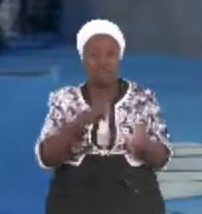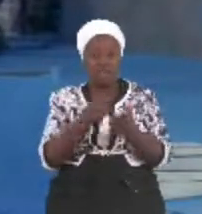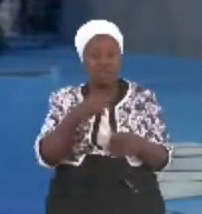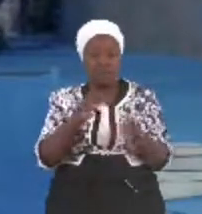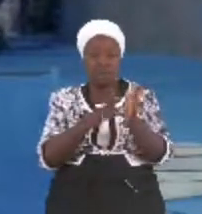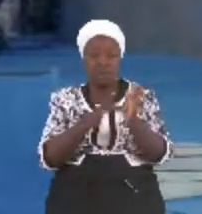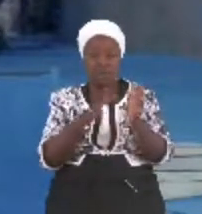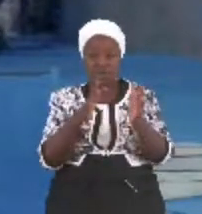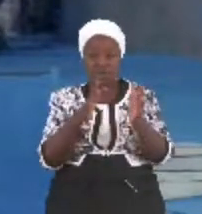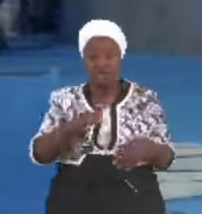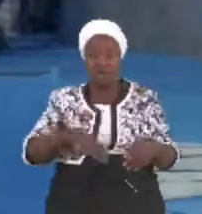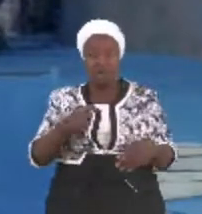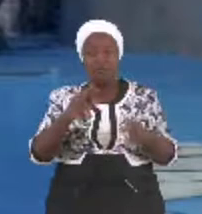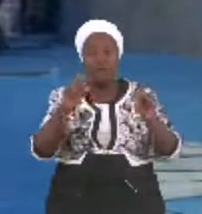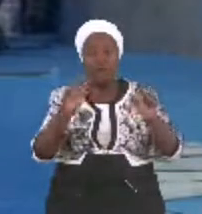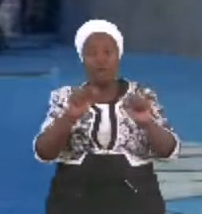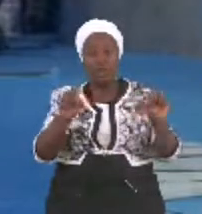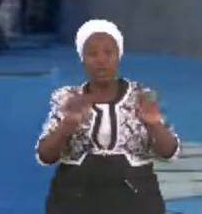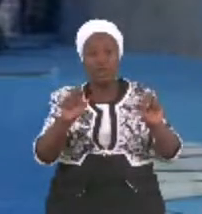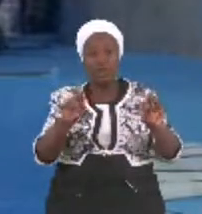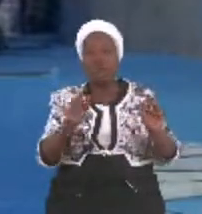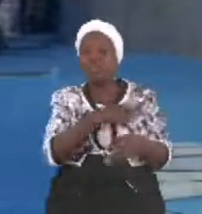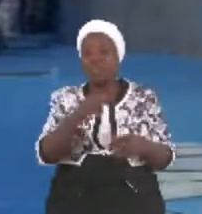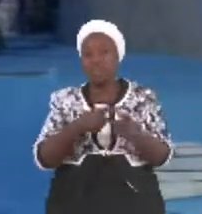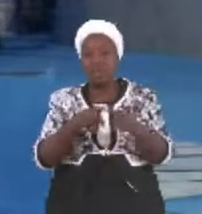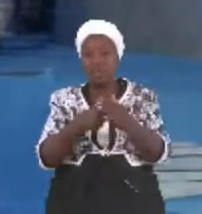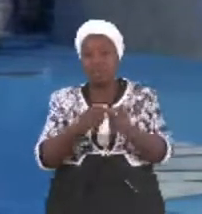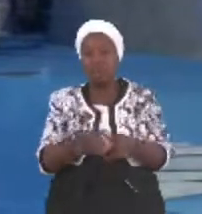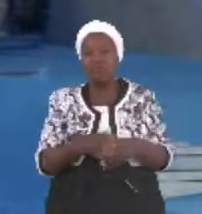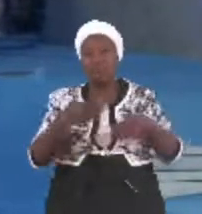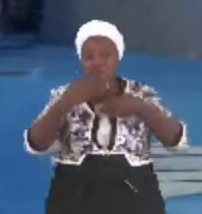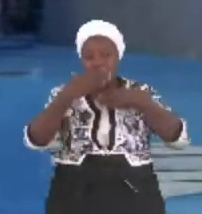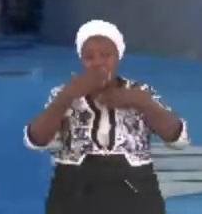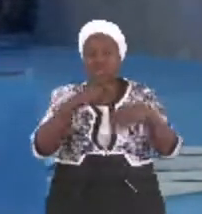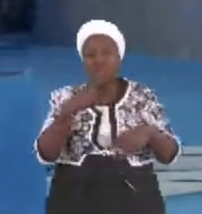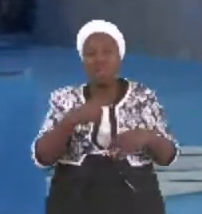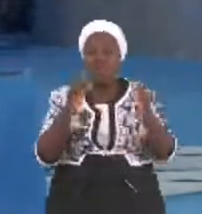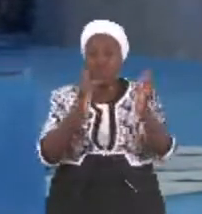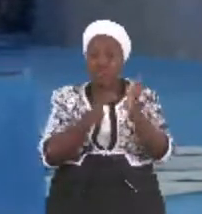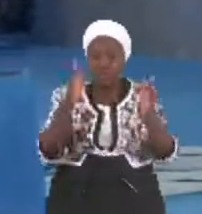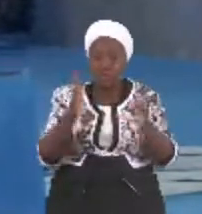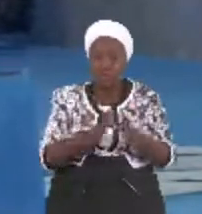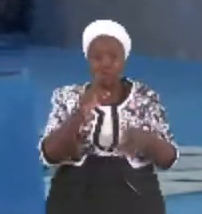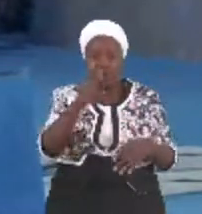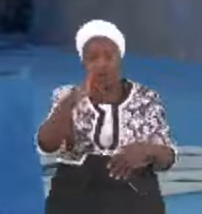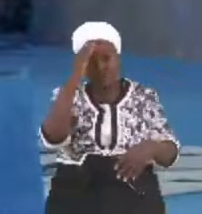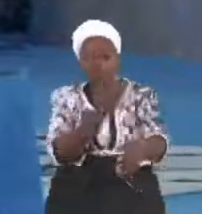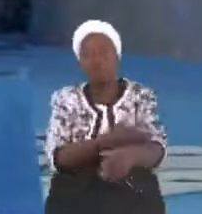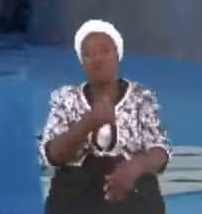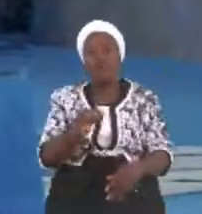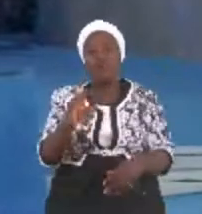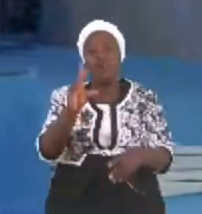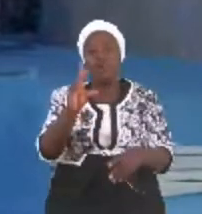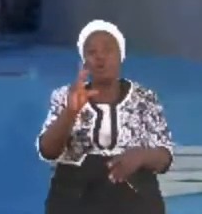à crier, « Fils de David, Jésus, aie pitié